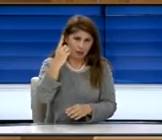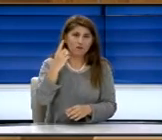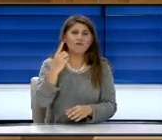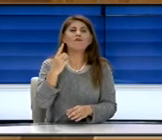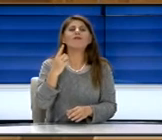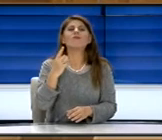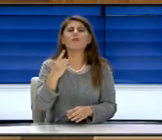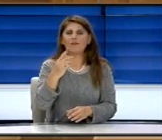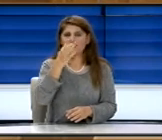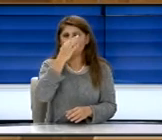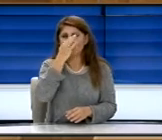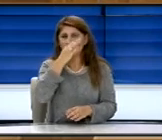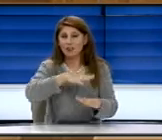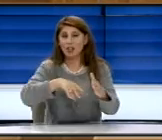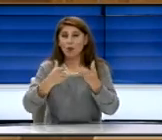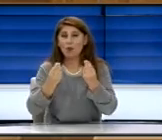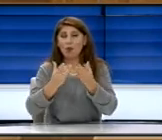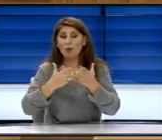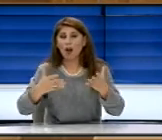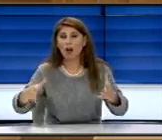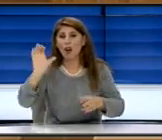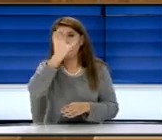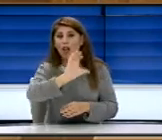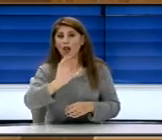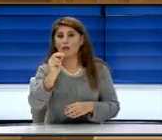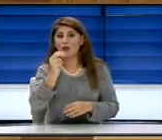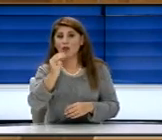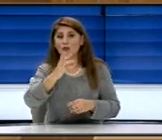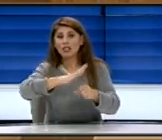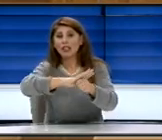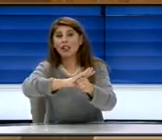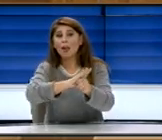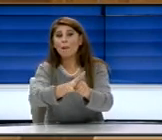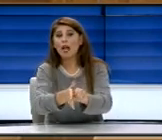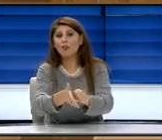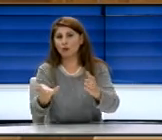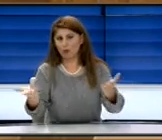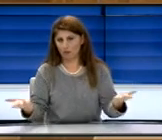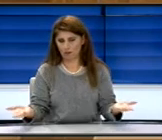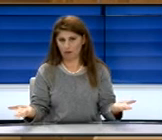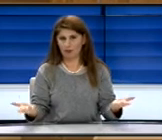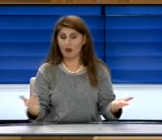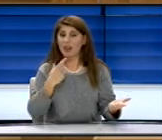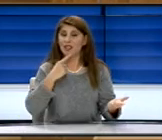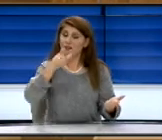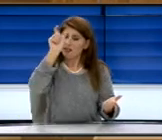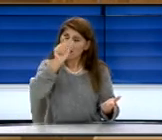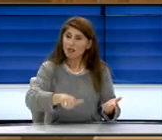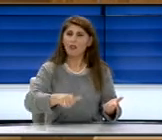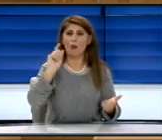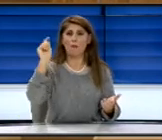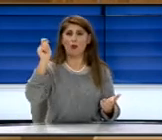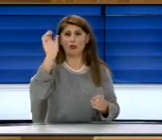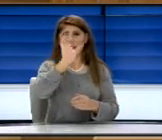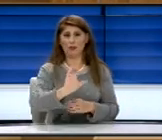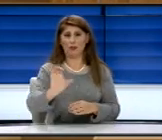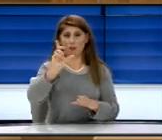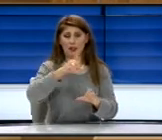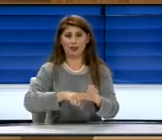σκάνδαλα και μάλιστα πολύ μεγάλα, το Ευρωκοινοβούλιο εκεί μέσα άλλο τίποτα. Και αυτό γιατί η ίδια η πολιτική της Ευρωπαϊκής